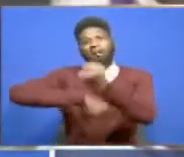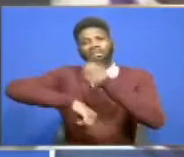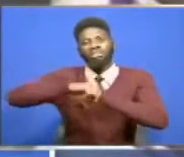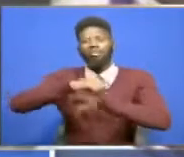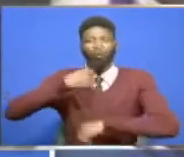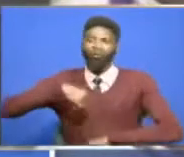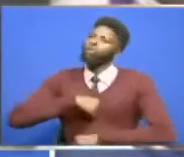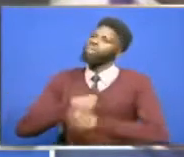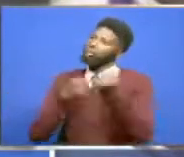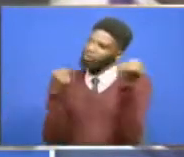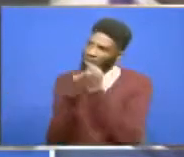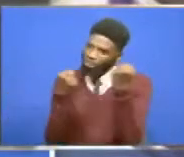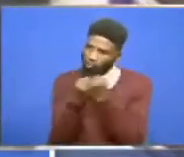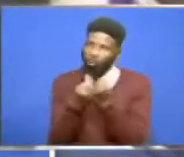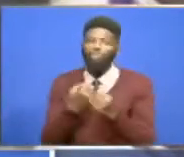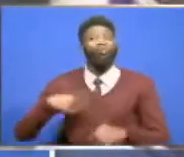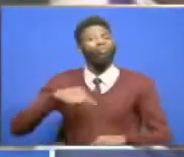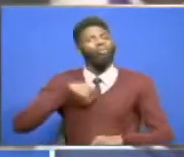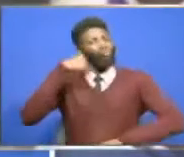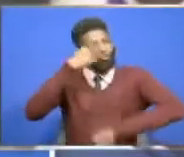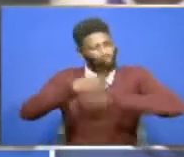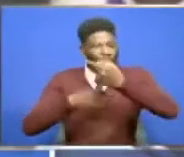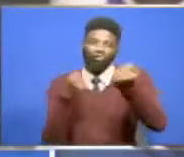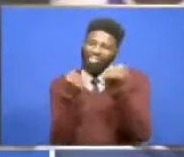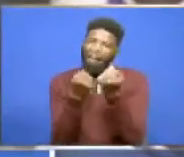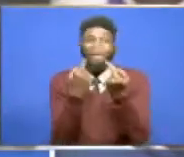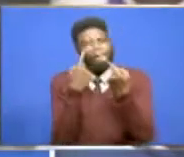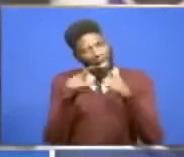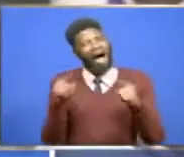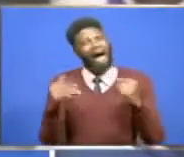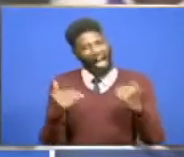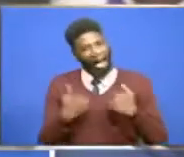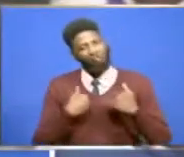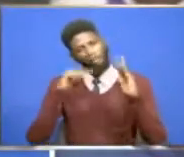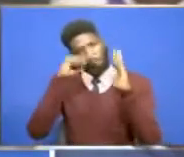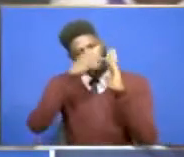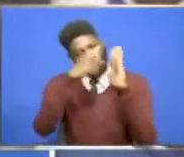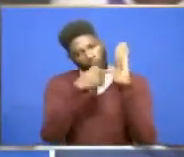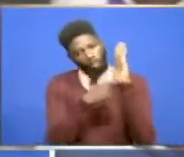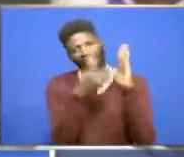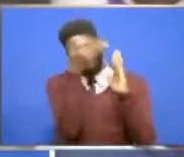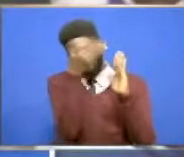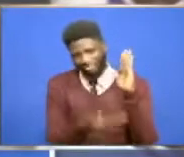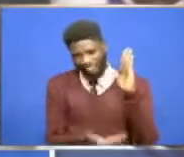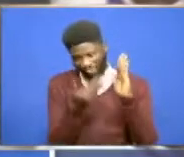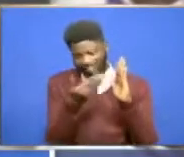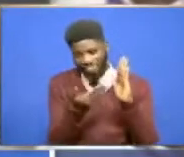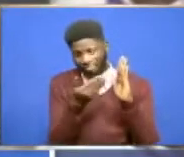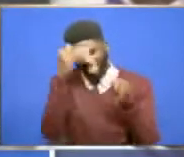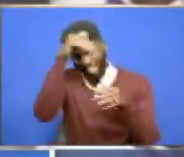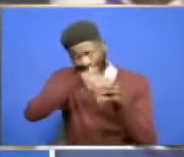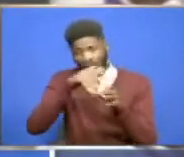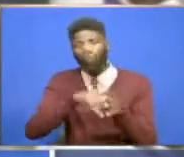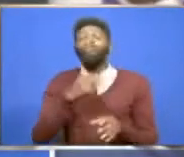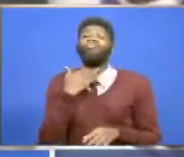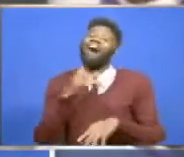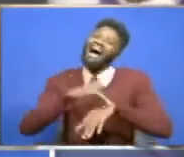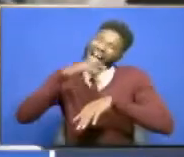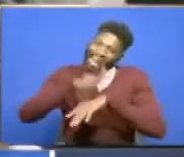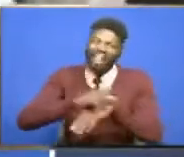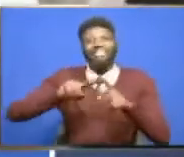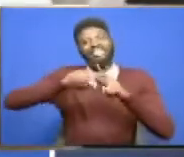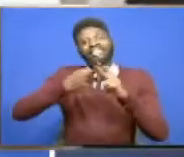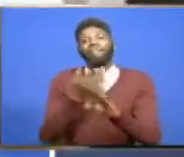mkono na tutaunga mkono, lakini kuna masuala ambayo yako hapo ndani tungependa muanze mapema hata kabla referendum